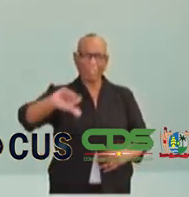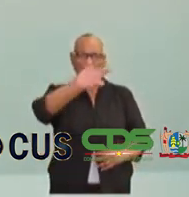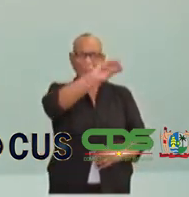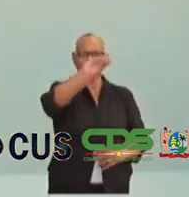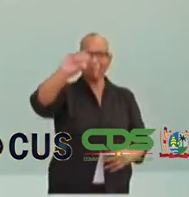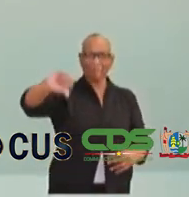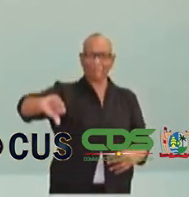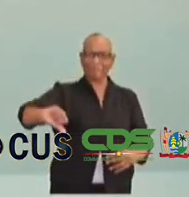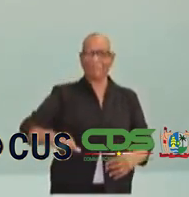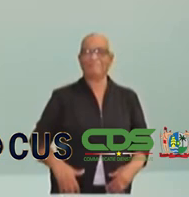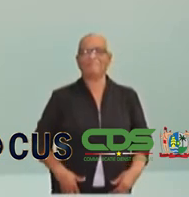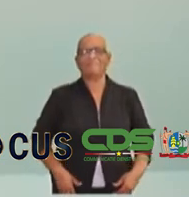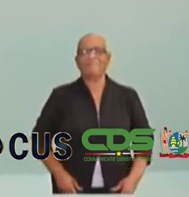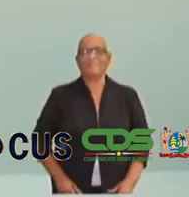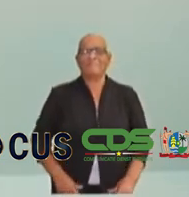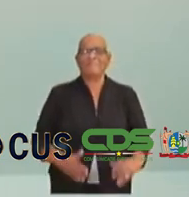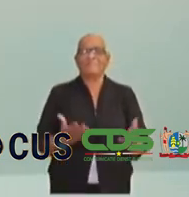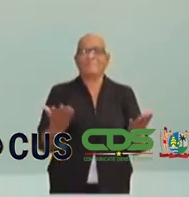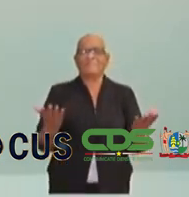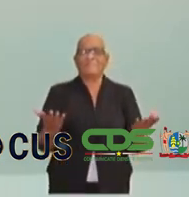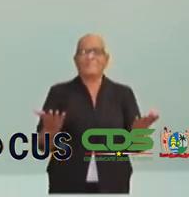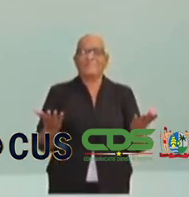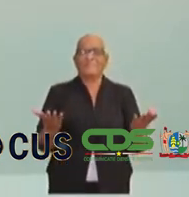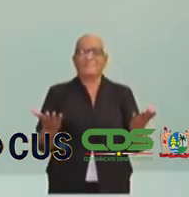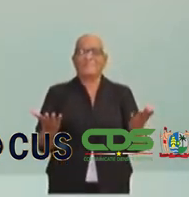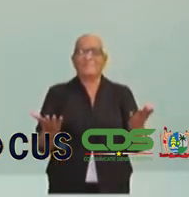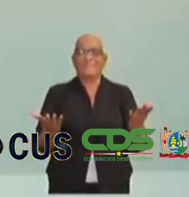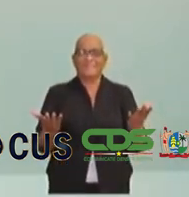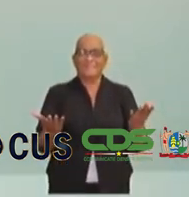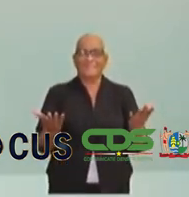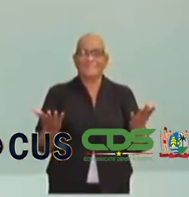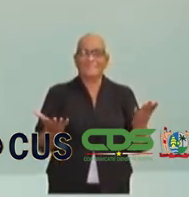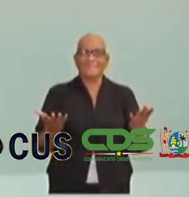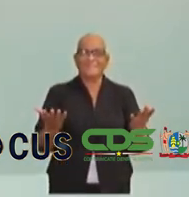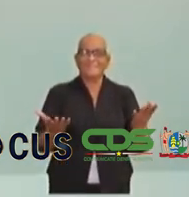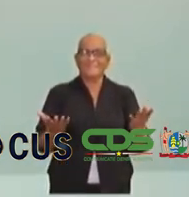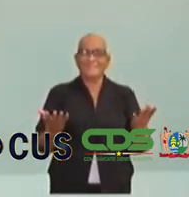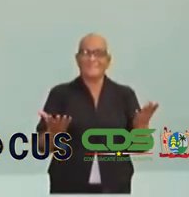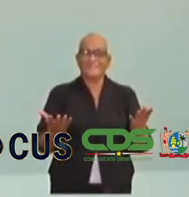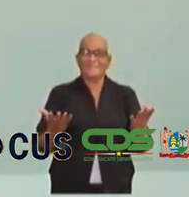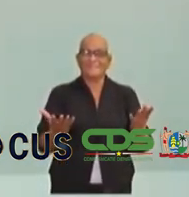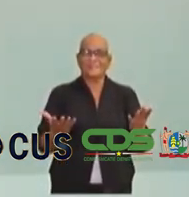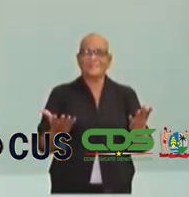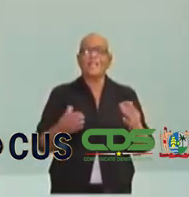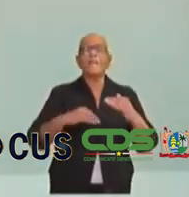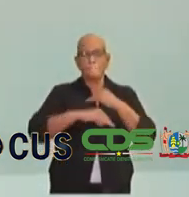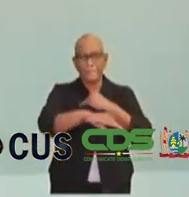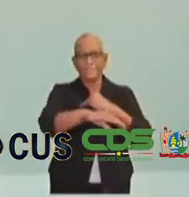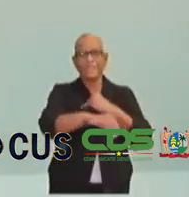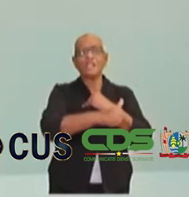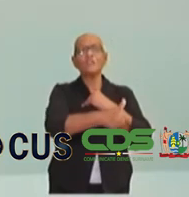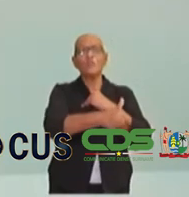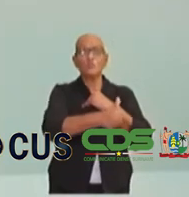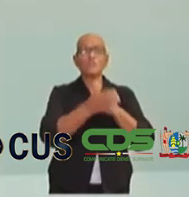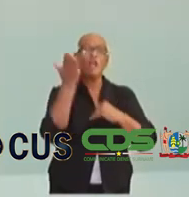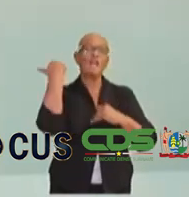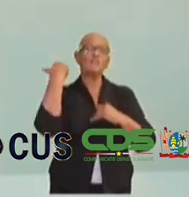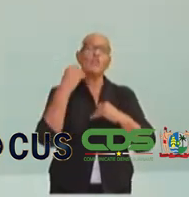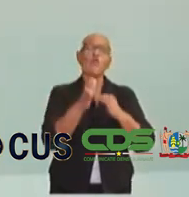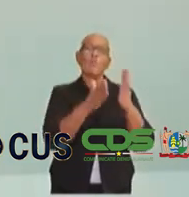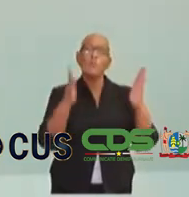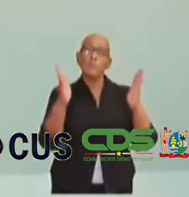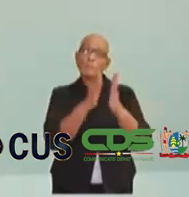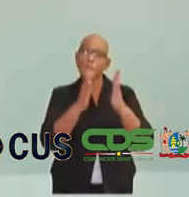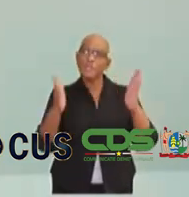grote campus. Dus we hebben enorm veel geïnvesteerd in het binnenland de afgelopen periode, wat